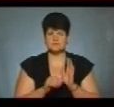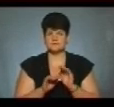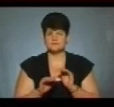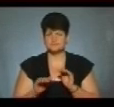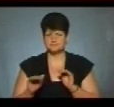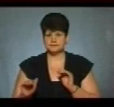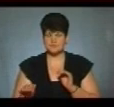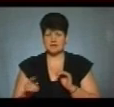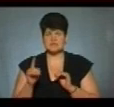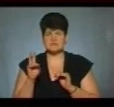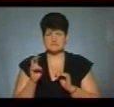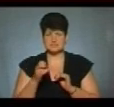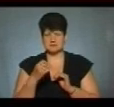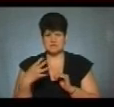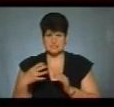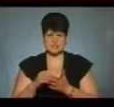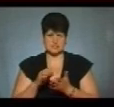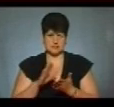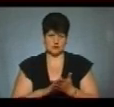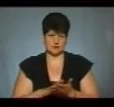із 215 зареєстрованих.